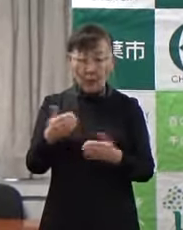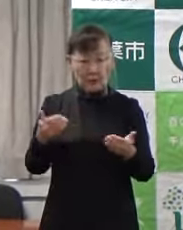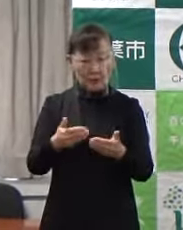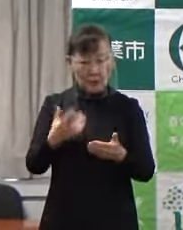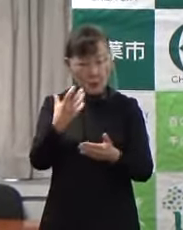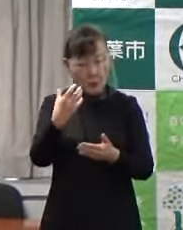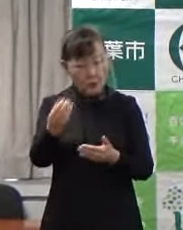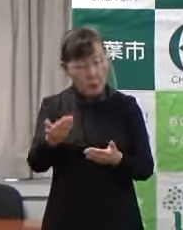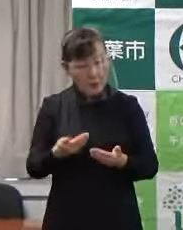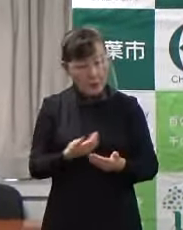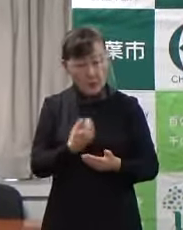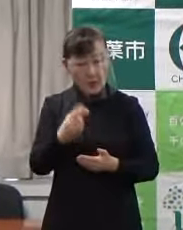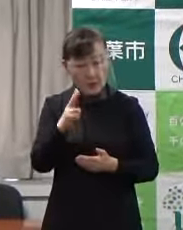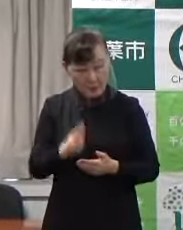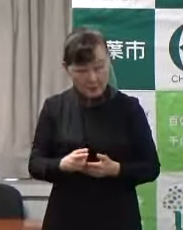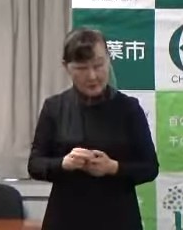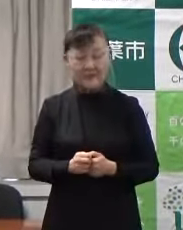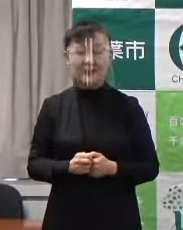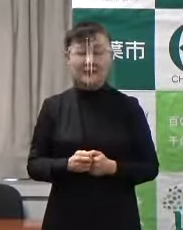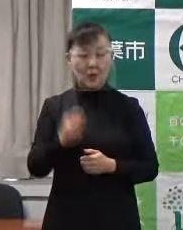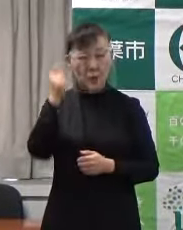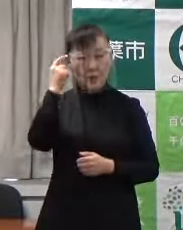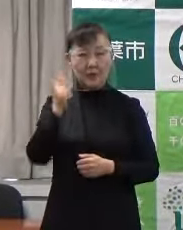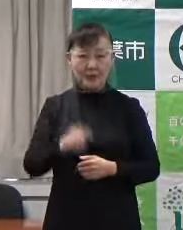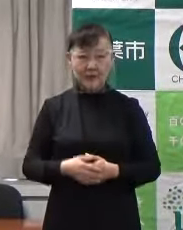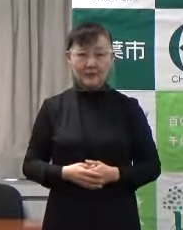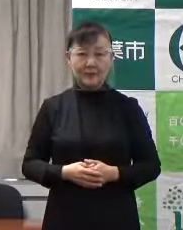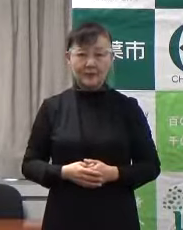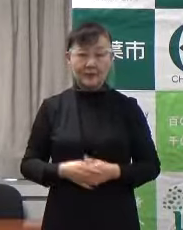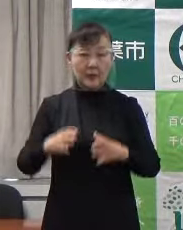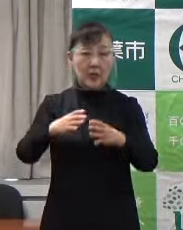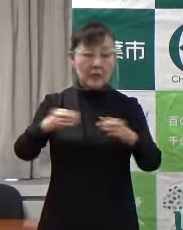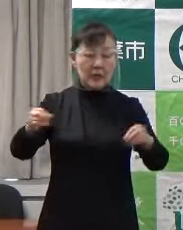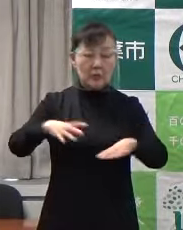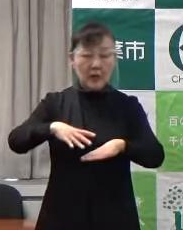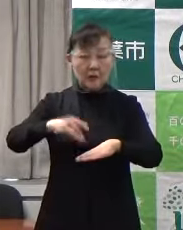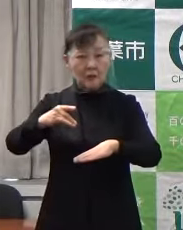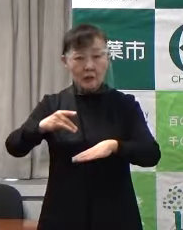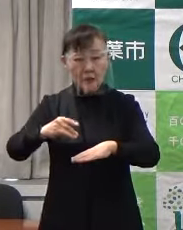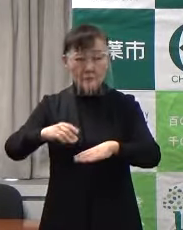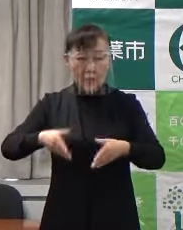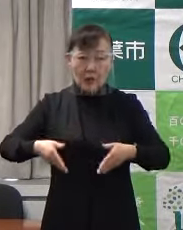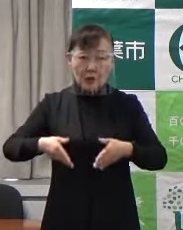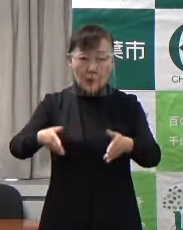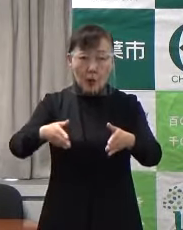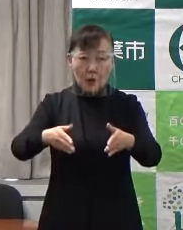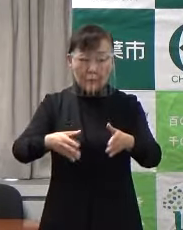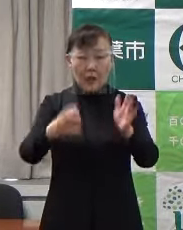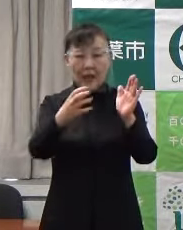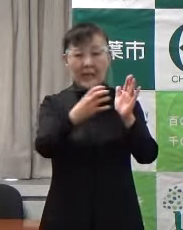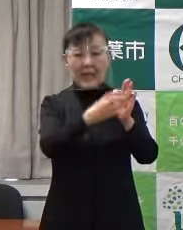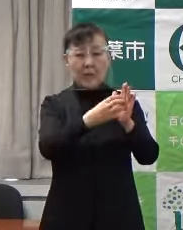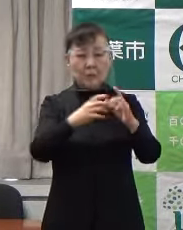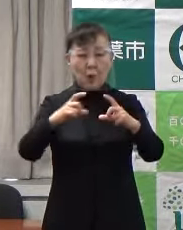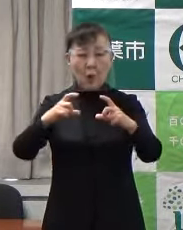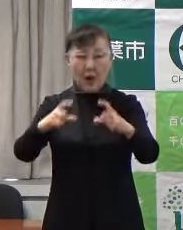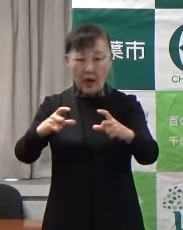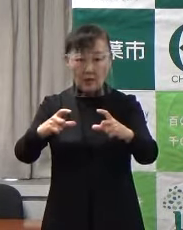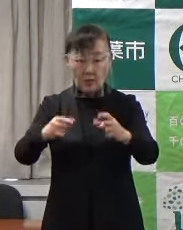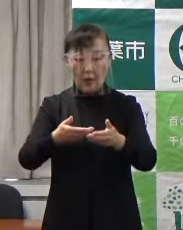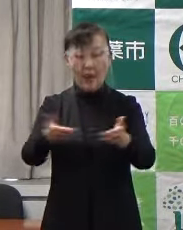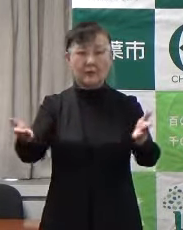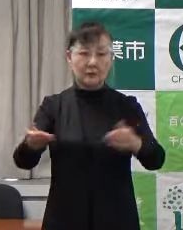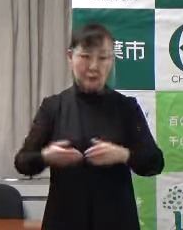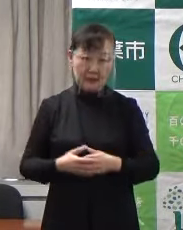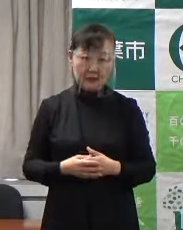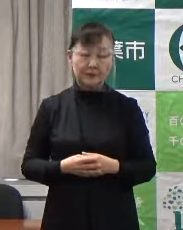ね、興味を持ってもらえればなと思っています。また全国初となる道路原票カードを会場で配布い